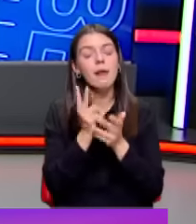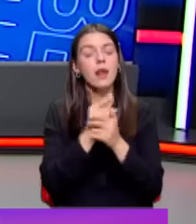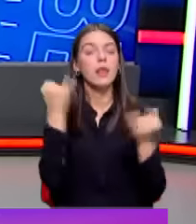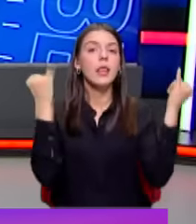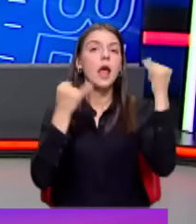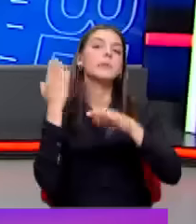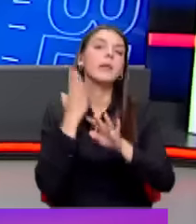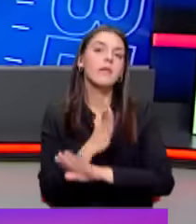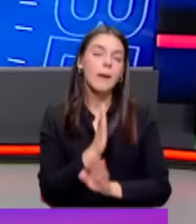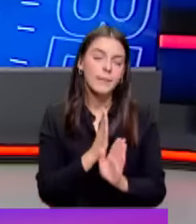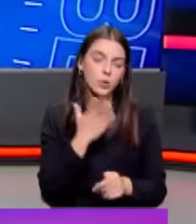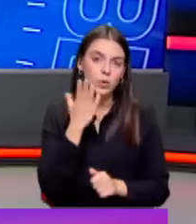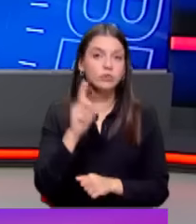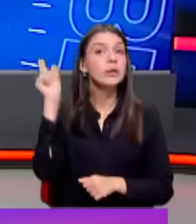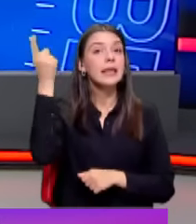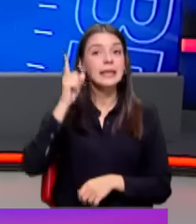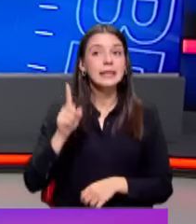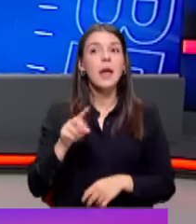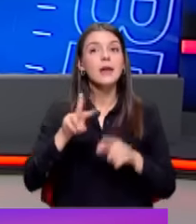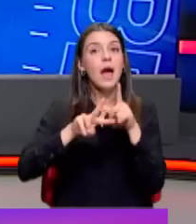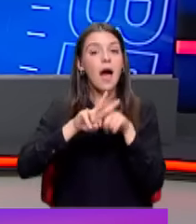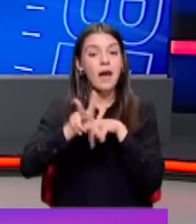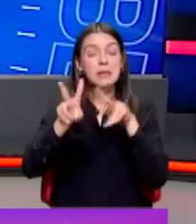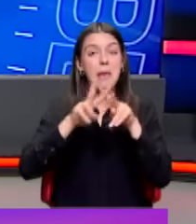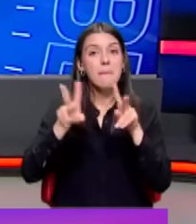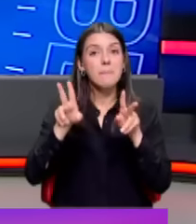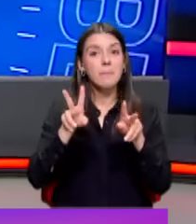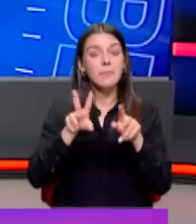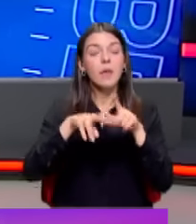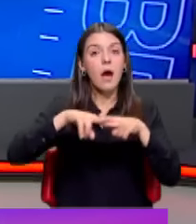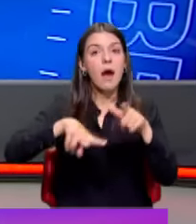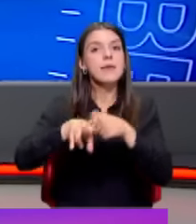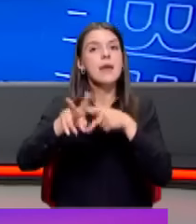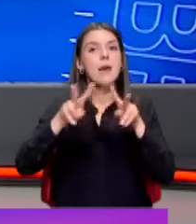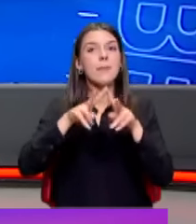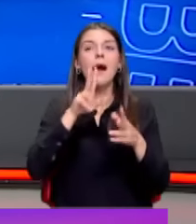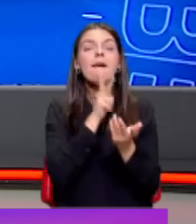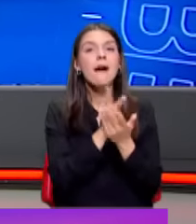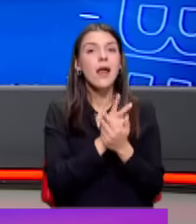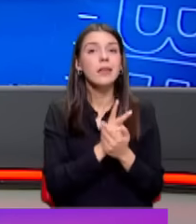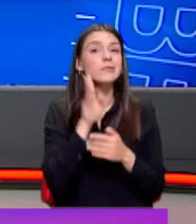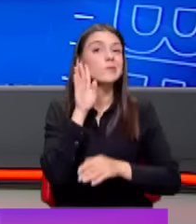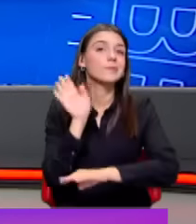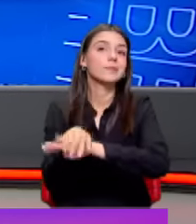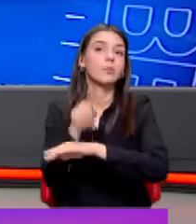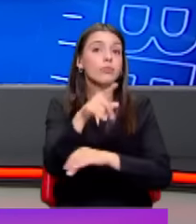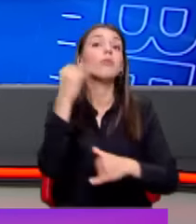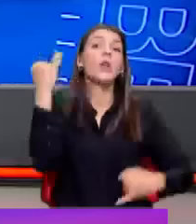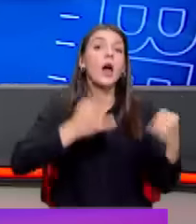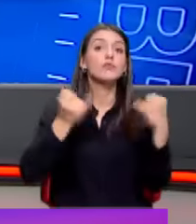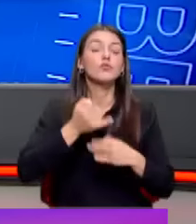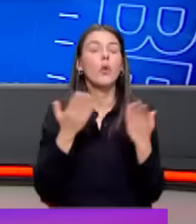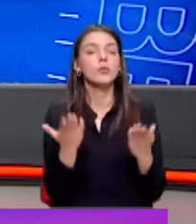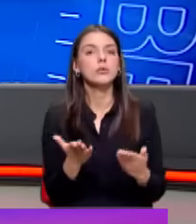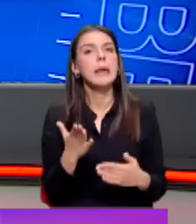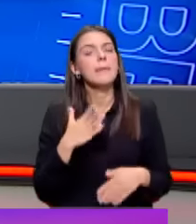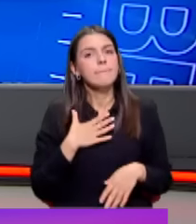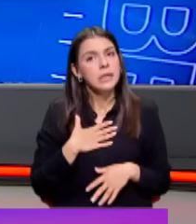Daha doğrusu iktidarın AYM kararlarını yok sayıyor olmasını hala tartışıyoruz. Dolayısıyla